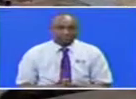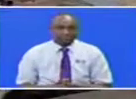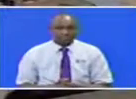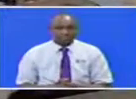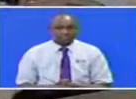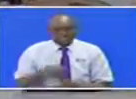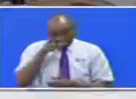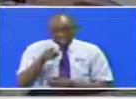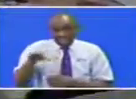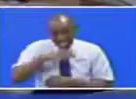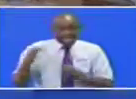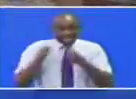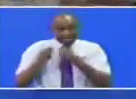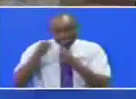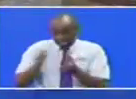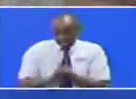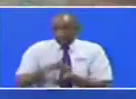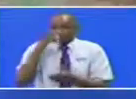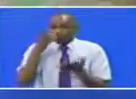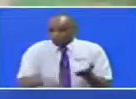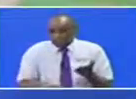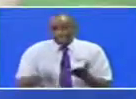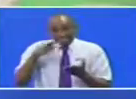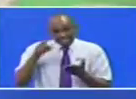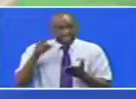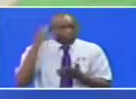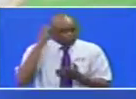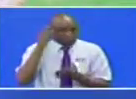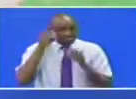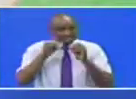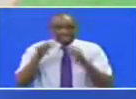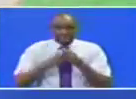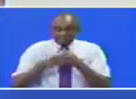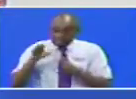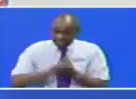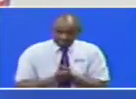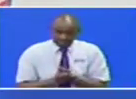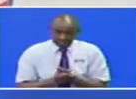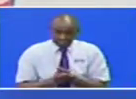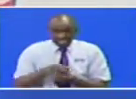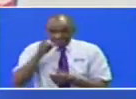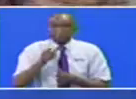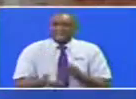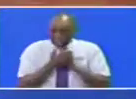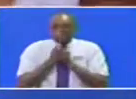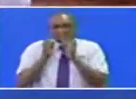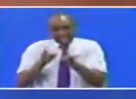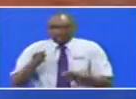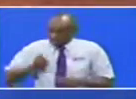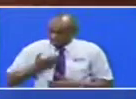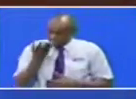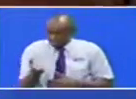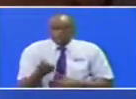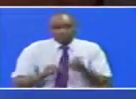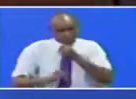Katika shina la mtaa wa Kibera utaipata shule ya mafunzo ya soka ya Kibera, na kukuza talanta za wasichana utoa